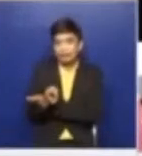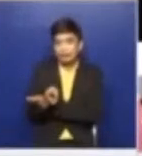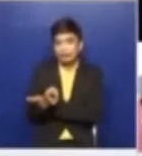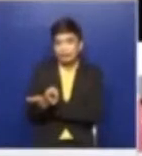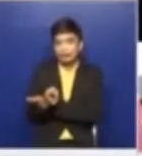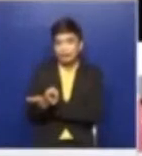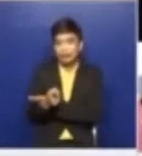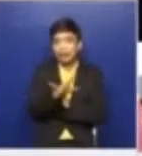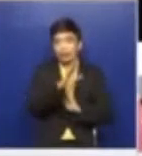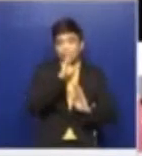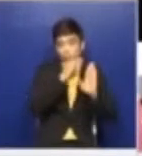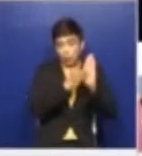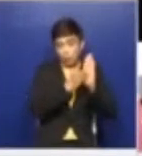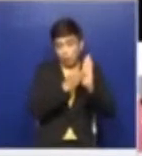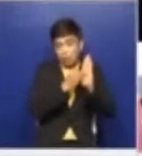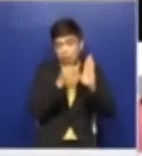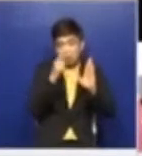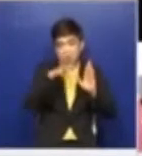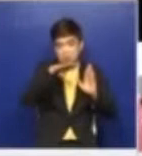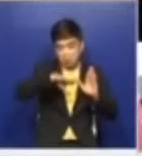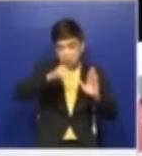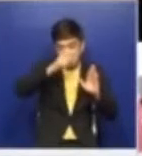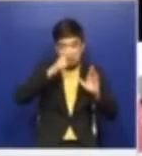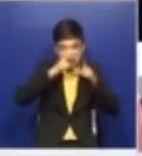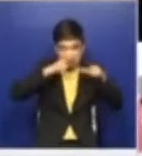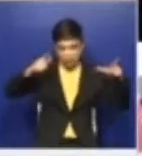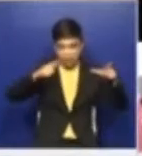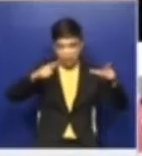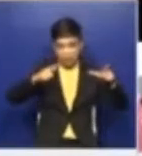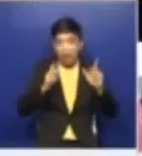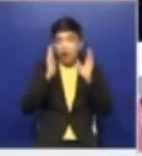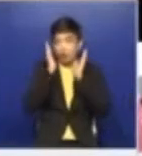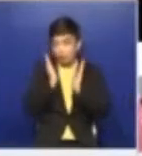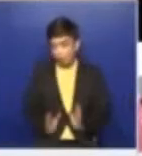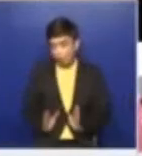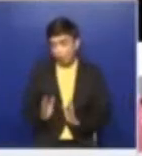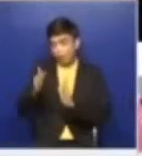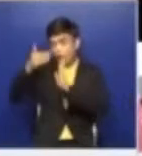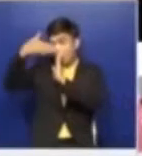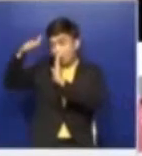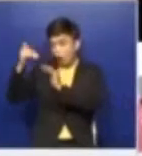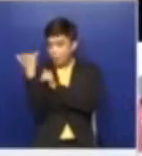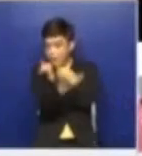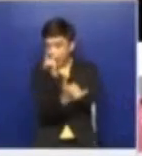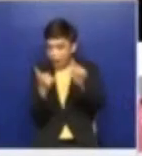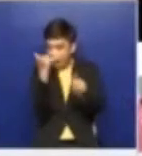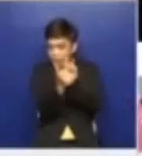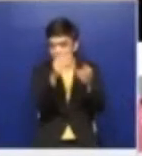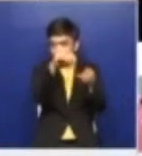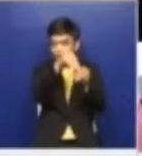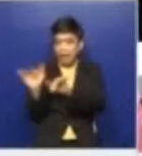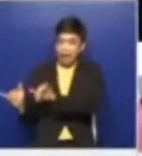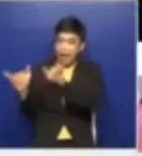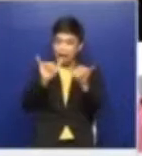หานครเป็นเมืองใหญ่เป็นเมืองหลวงที่มีการอพยพของผู้คนเข้ามาอยู่อาศัยมากมายเกินก